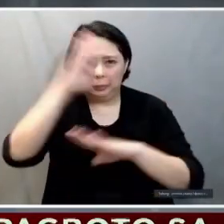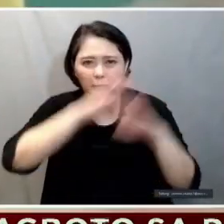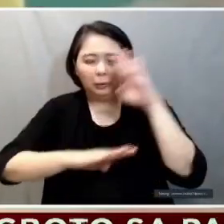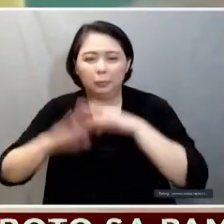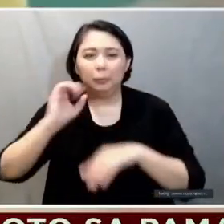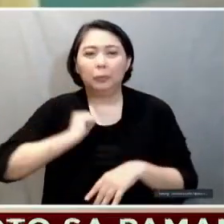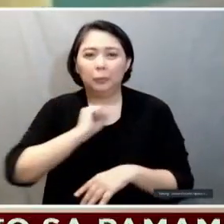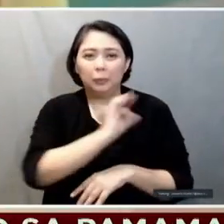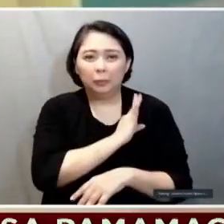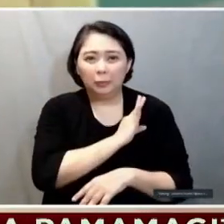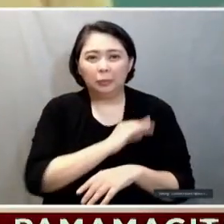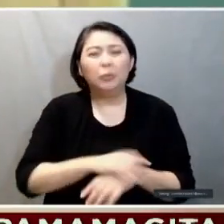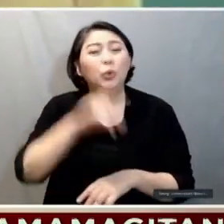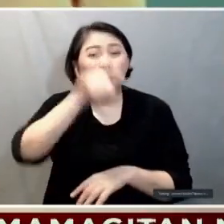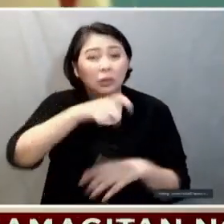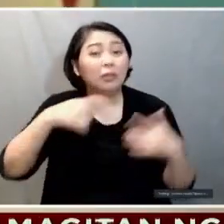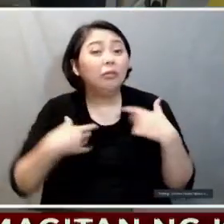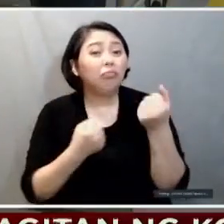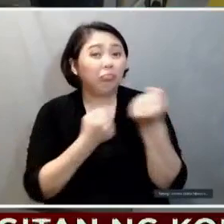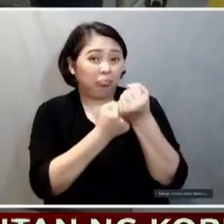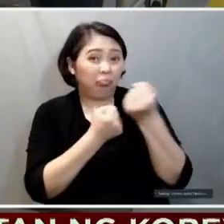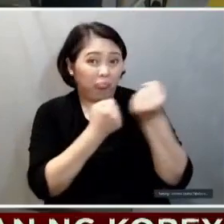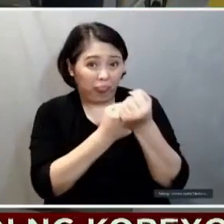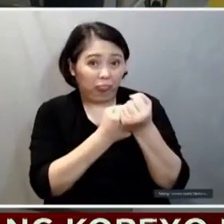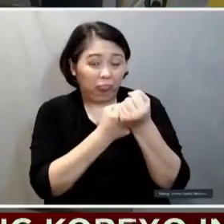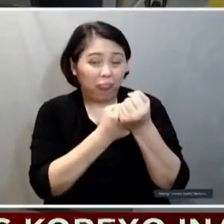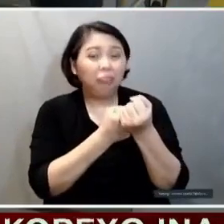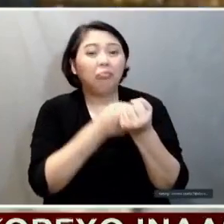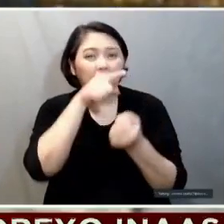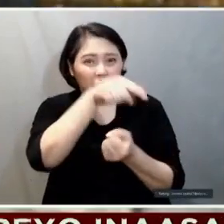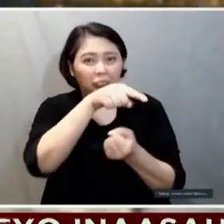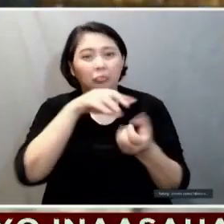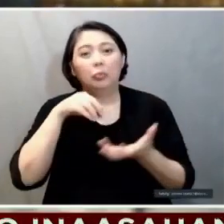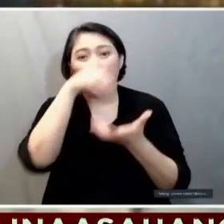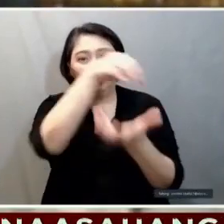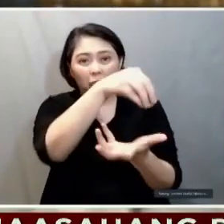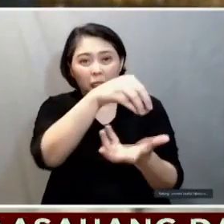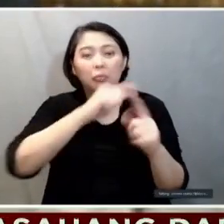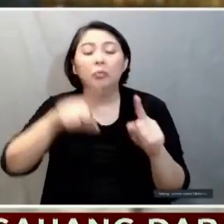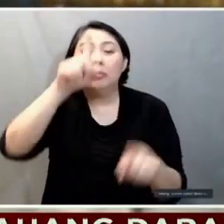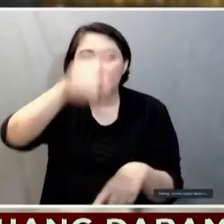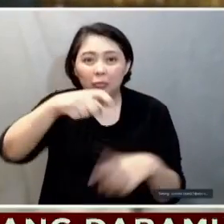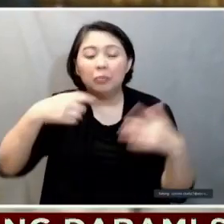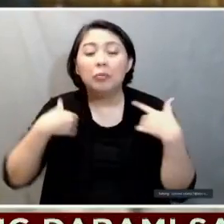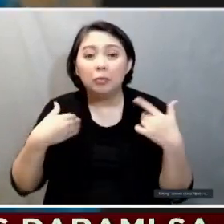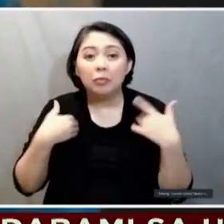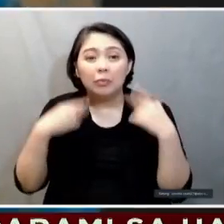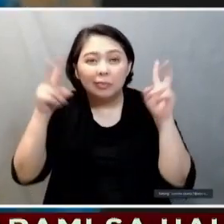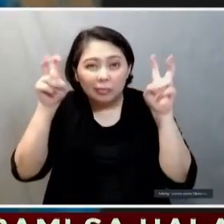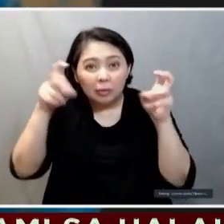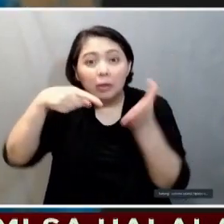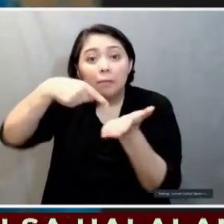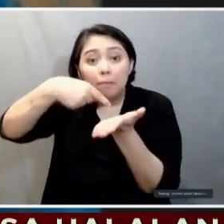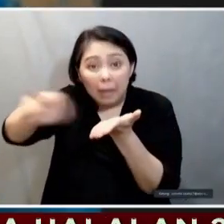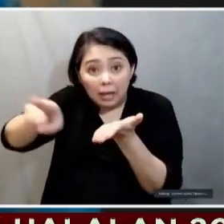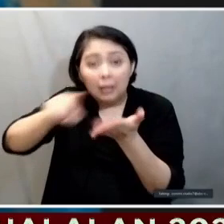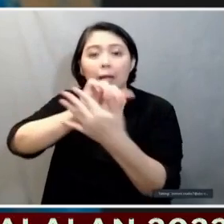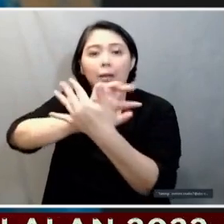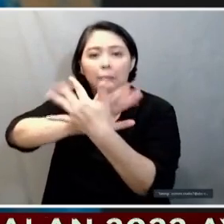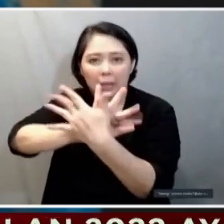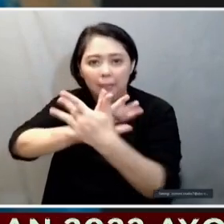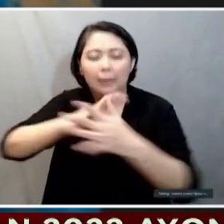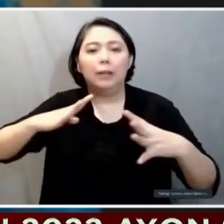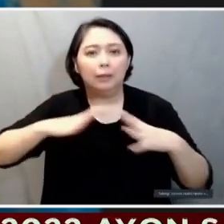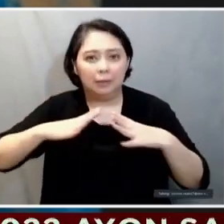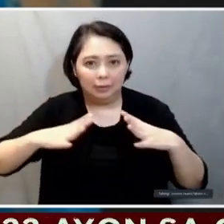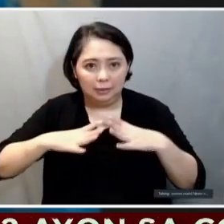ayuda, pero dapat rin daw magkaroon na ng paid pandemic leave. Hindi lang itong pandemic klase ng COVID-19